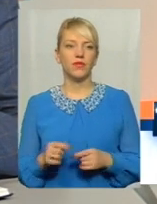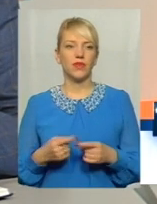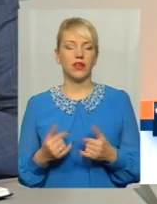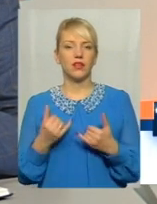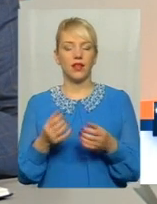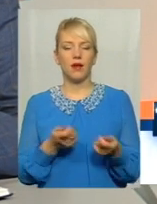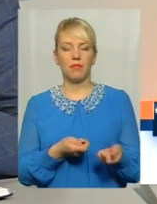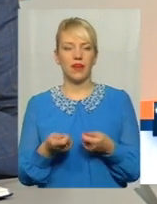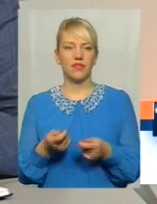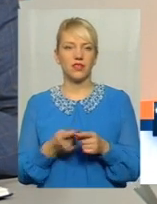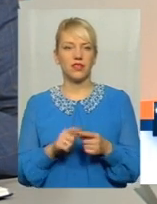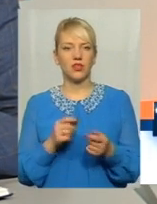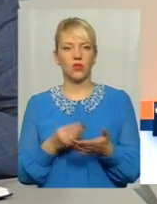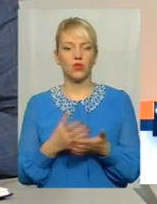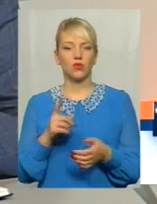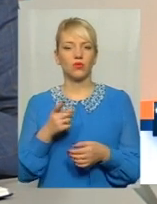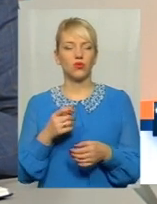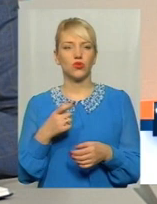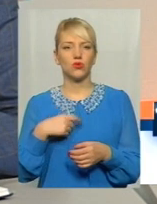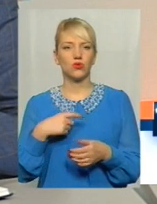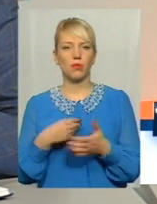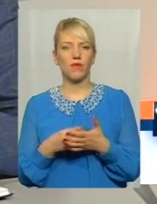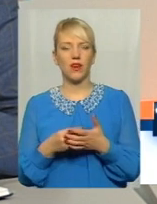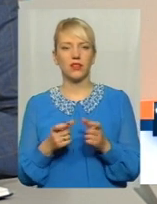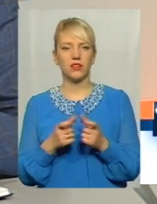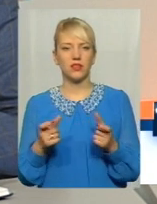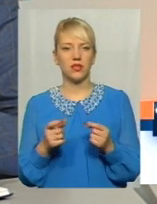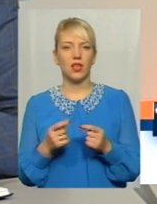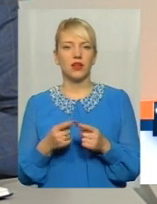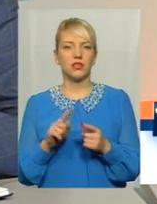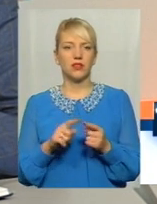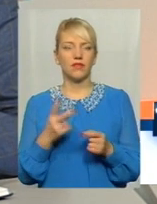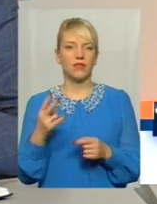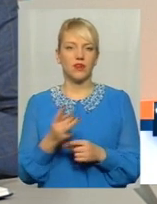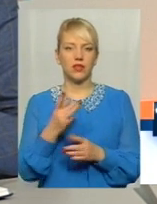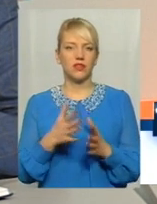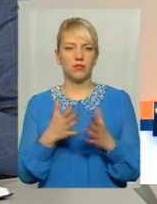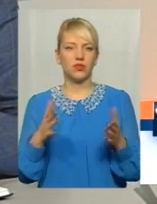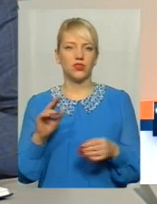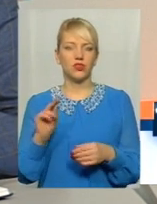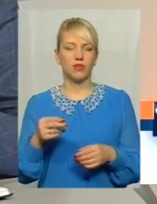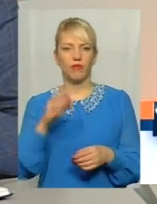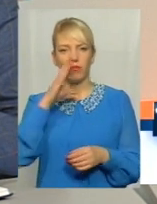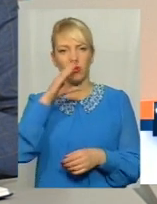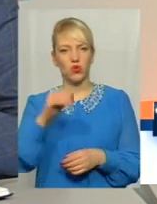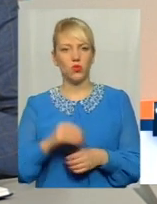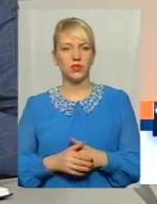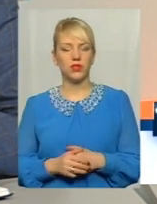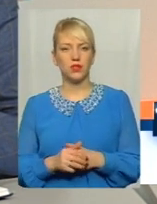дуже дорого, тому що собівартість проїзду в великому автобусі вдвічі більше, ніж в маршрутці. Крім